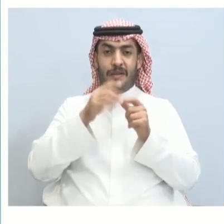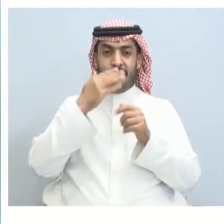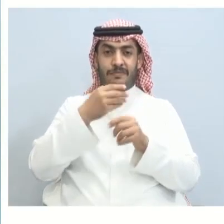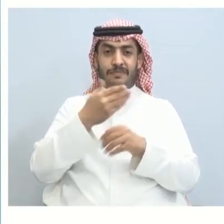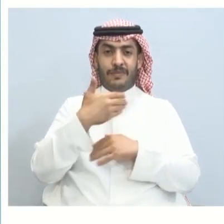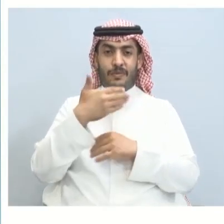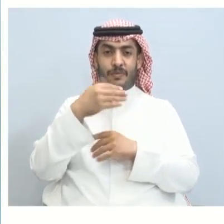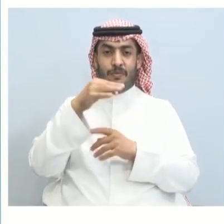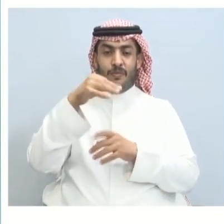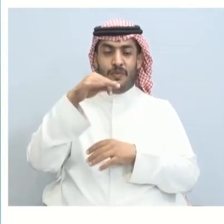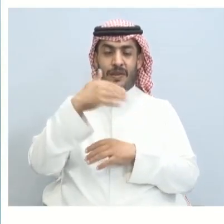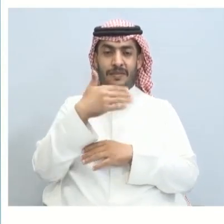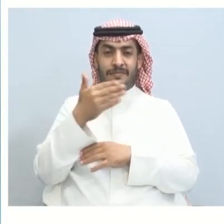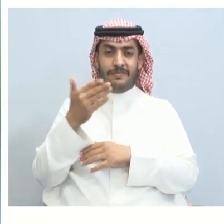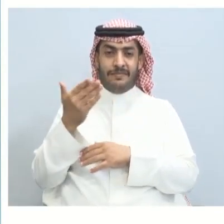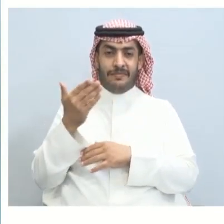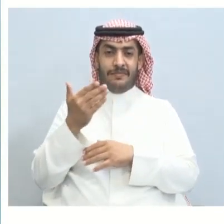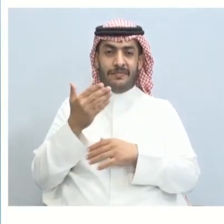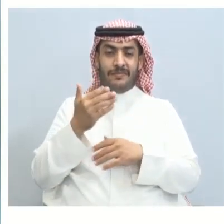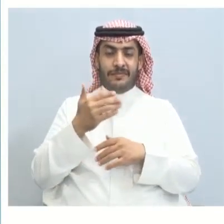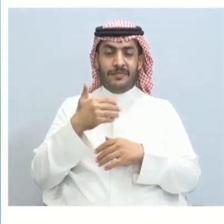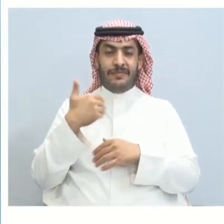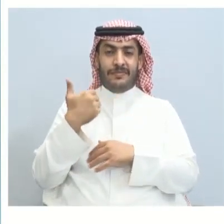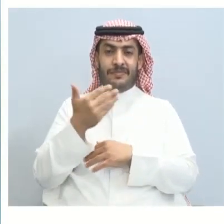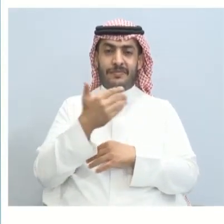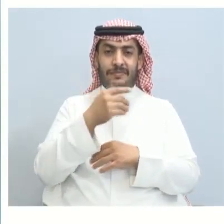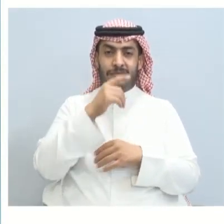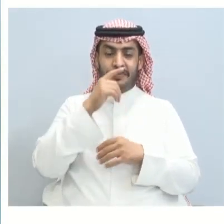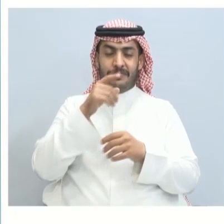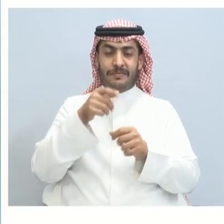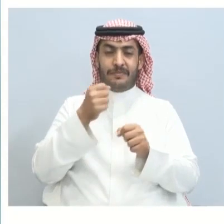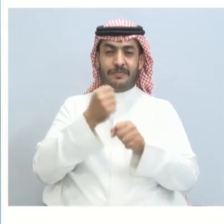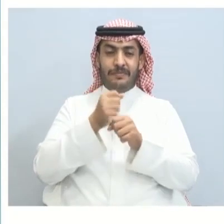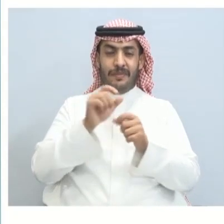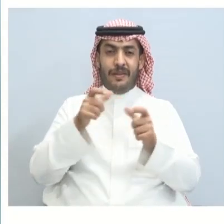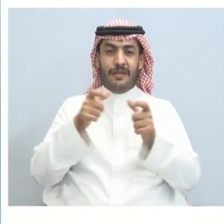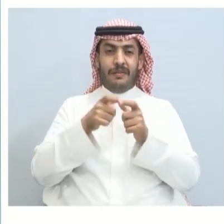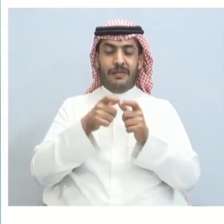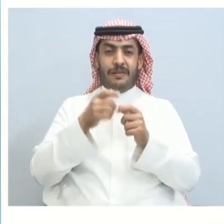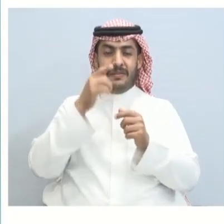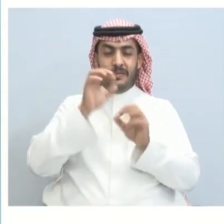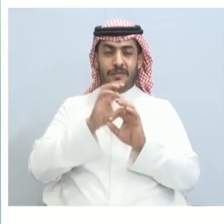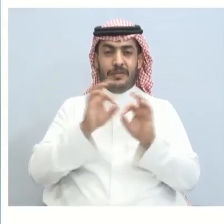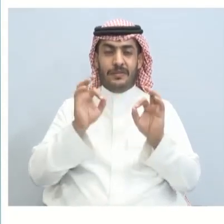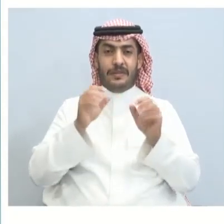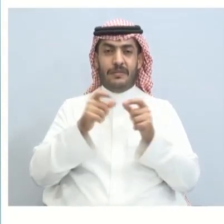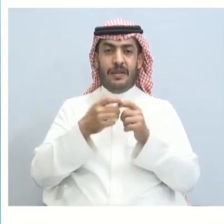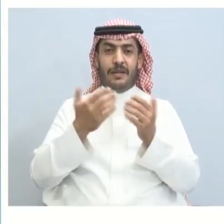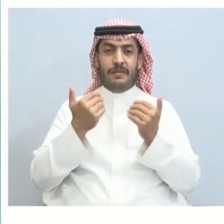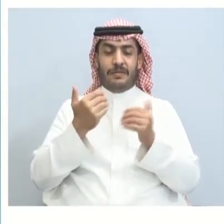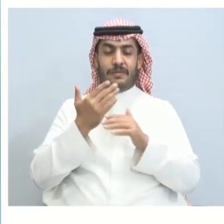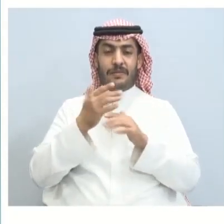يوزعها وقد يضعها مباشره امام المقاعد في حال توفرها قبل اجتماع